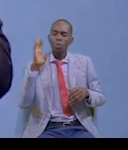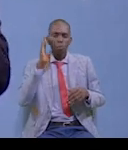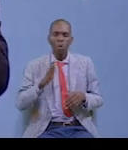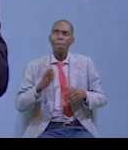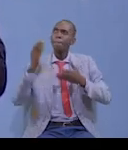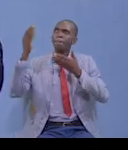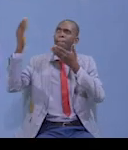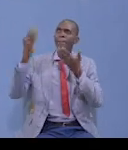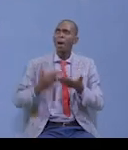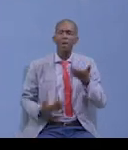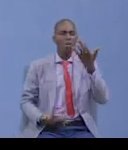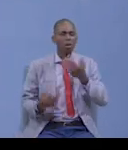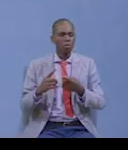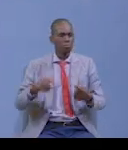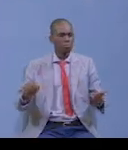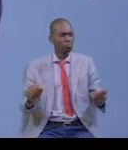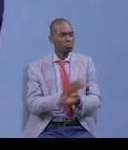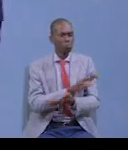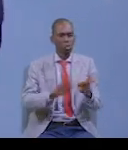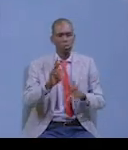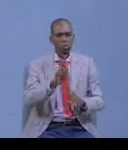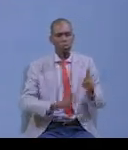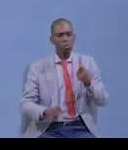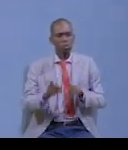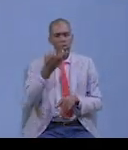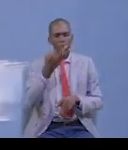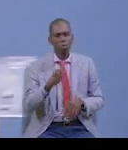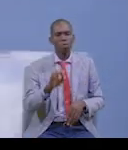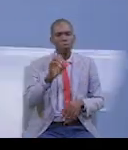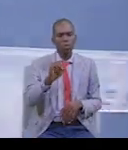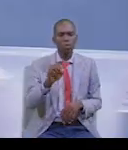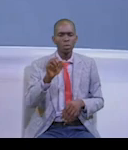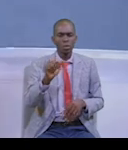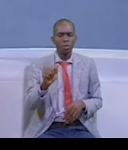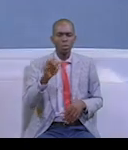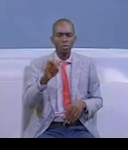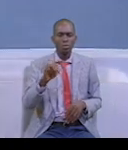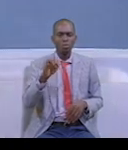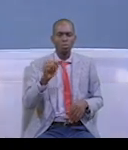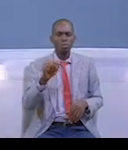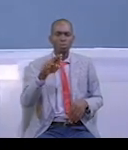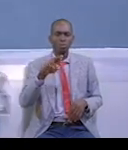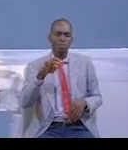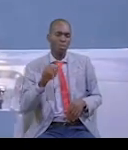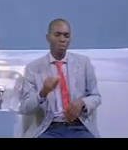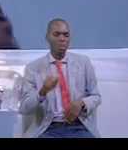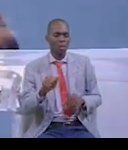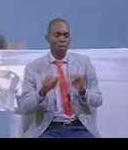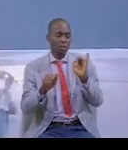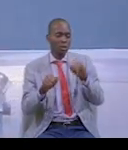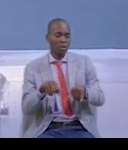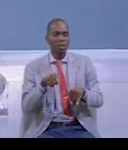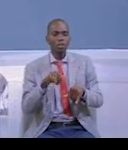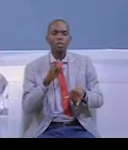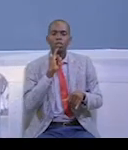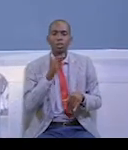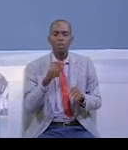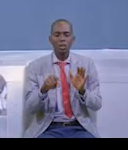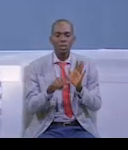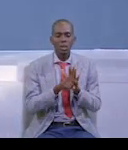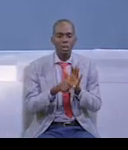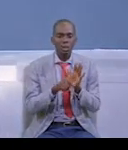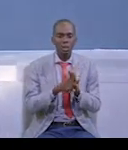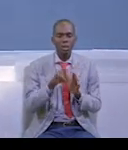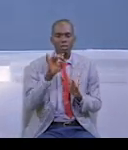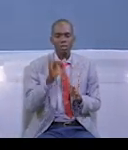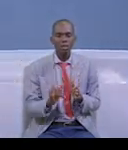heaven to burn them up. పరలోకం నుంచి అగ్ని వచ్చి వారిని కాల్ చేసేలా చేస్తాం. That's negatively serving the Lord.